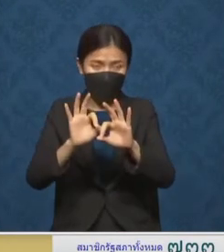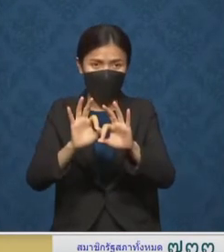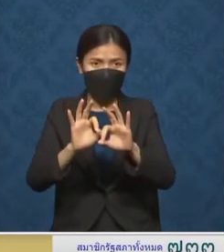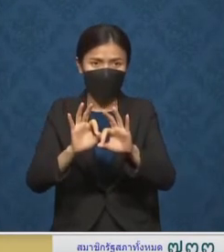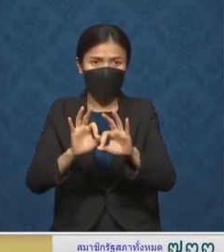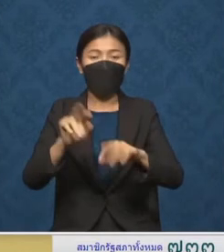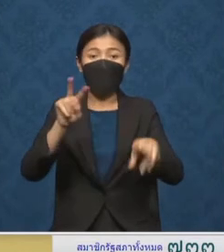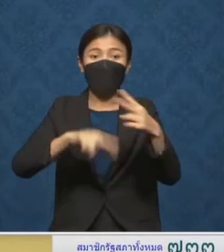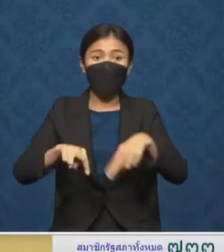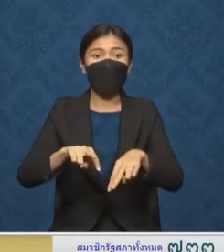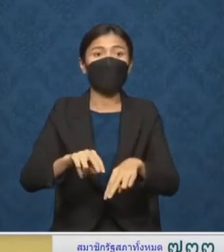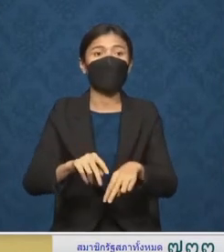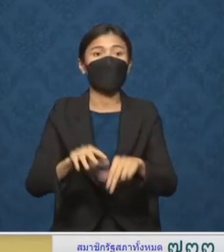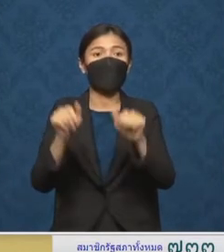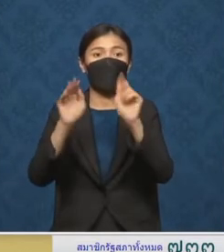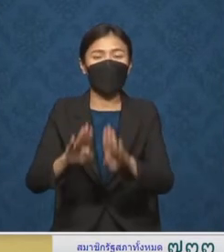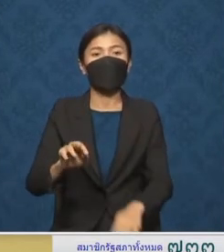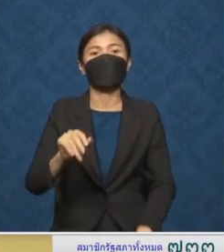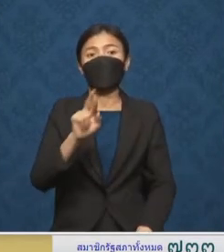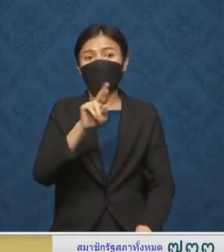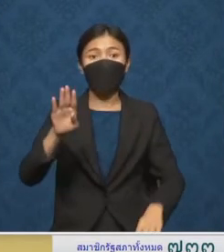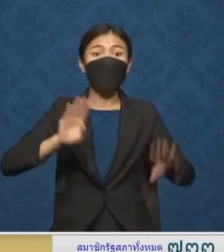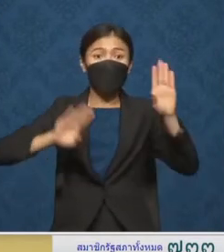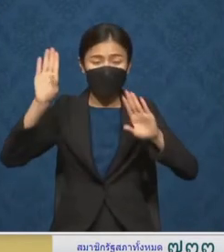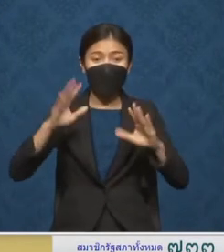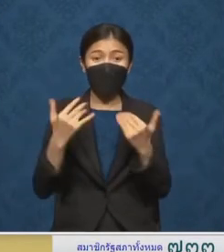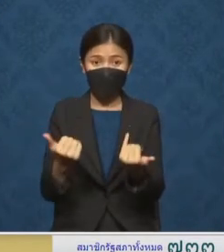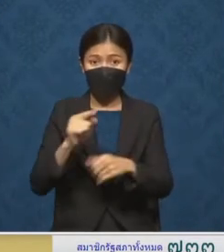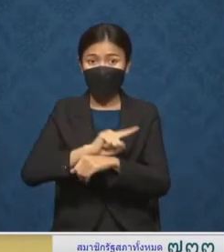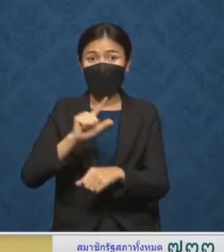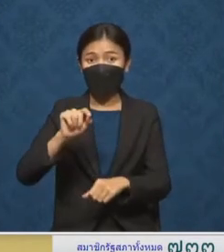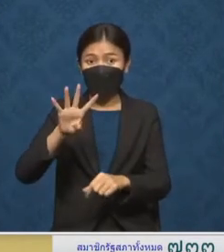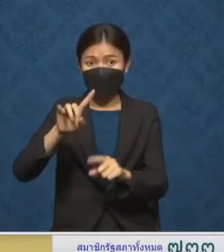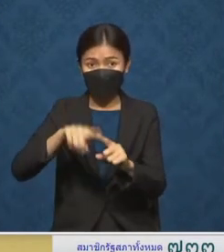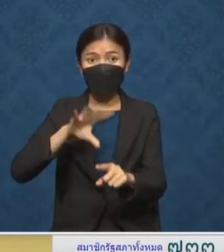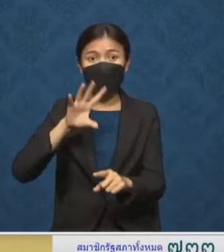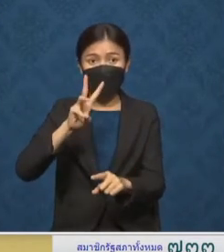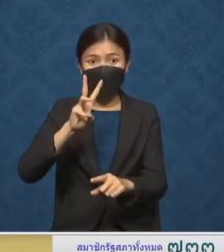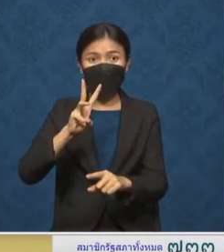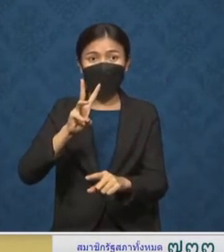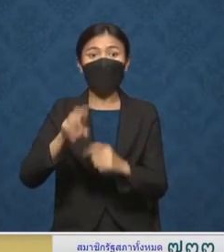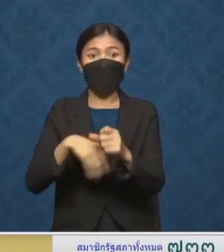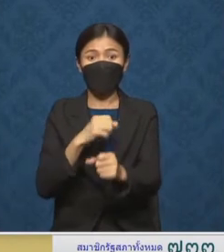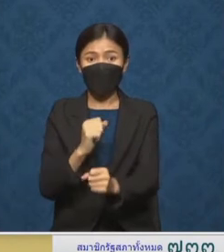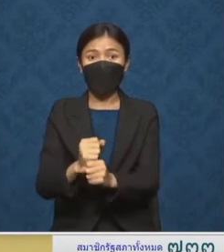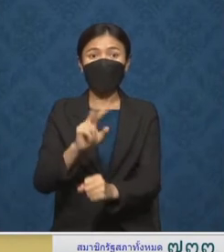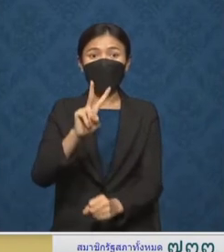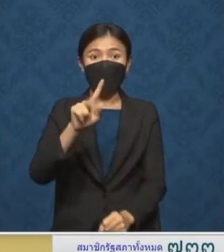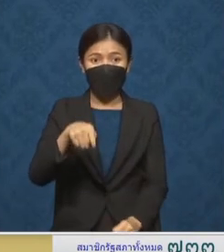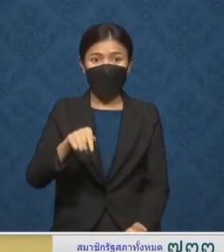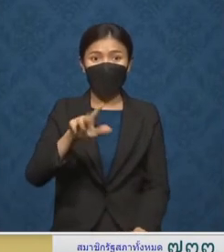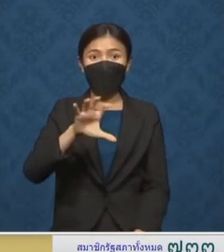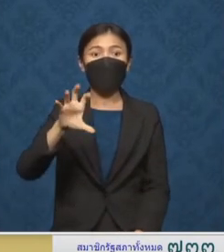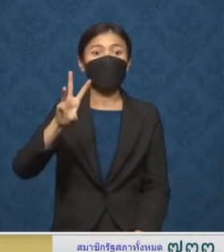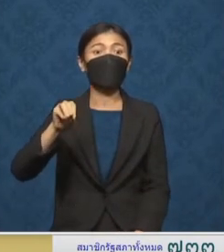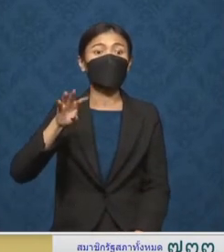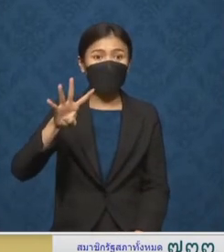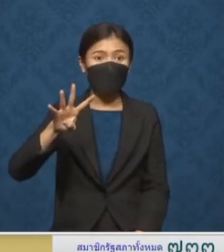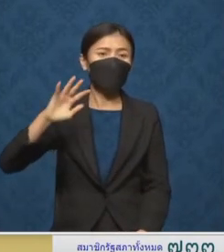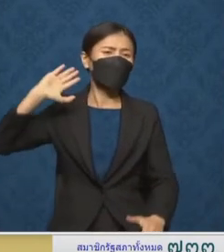ถึงกระนั้นวันนี้คือวันที่ 24มิถุนายน2556 4ผ่านไปเกือบ